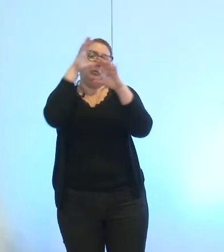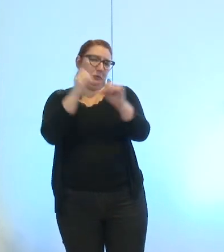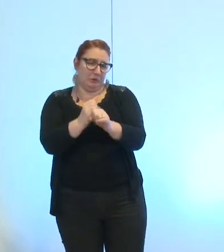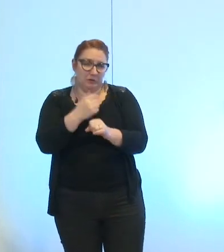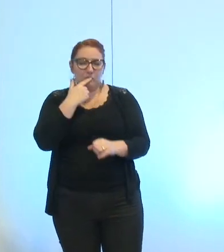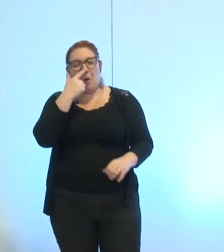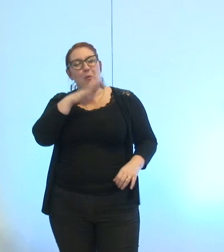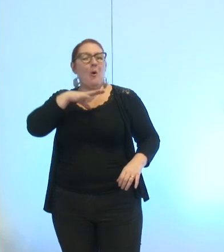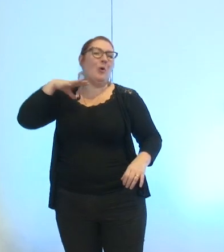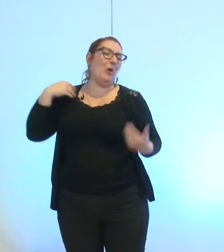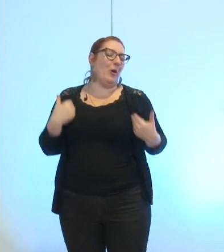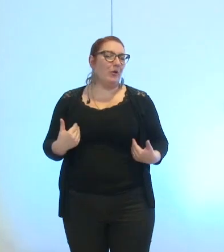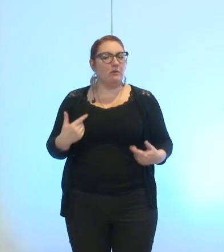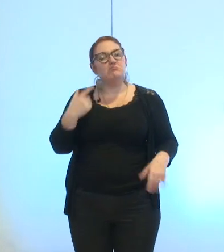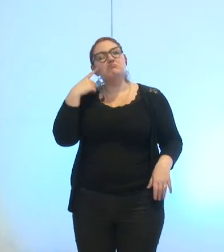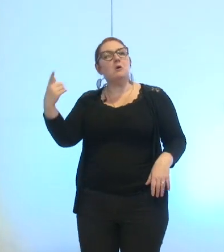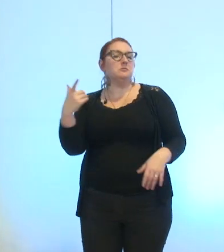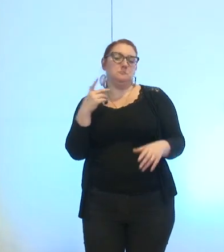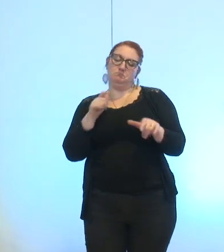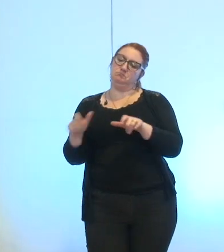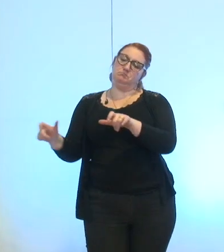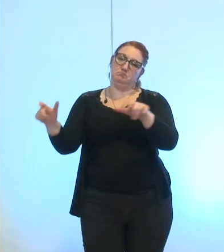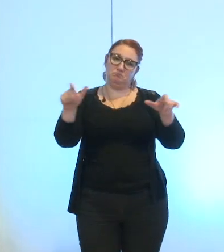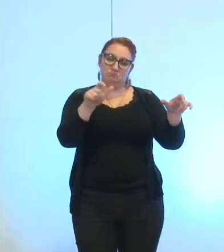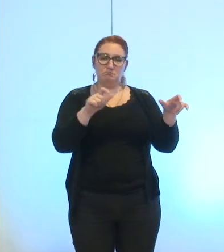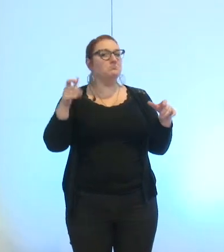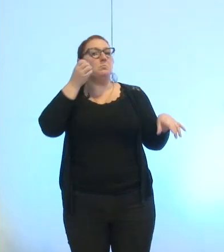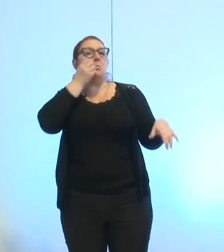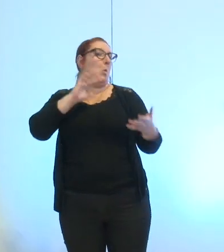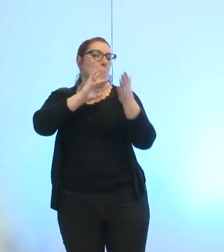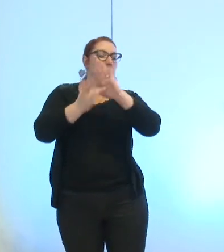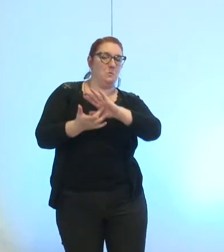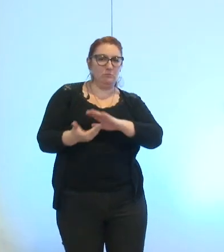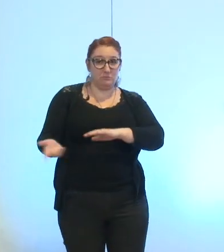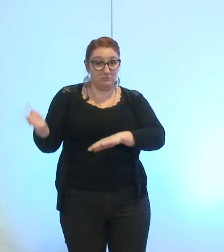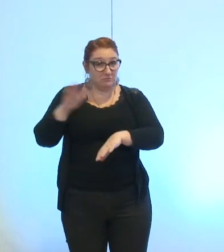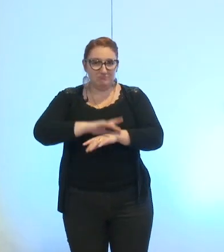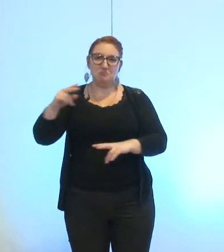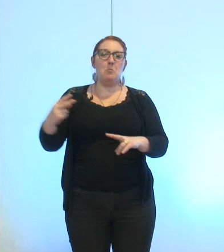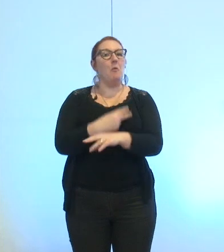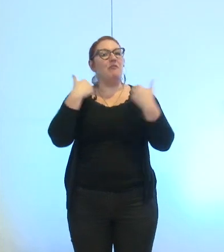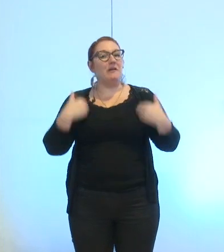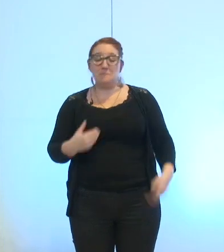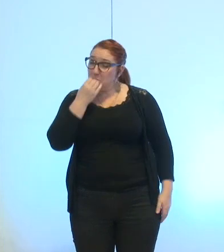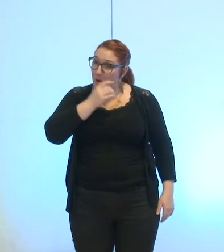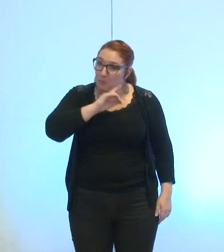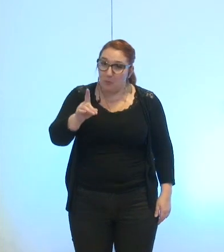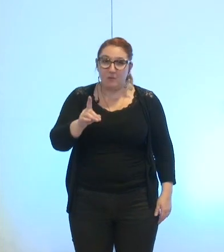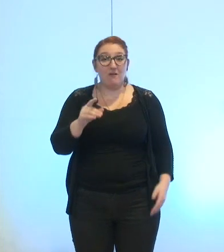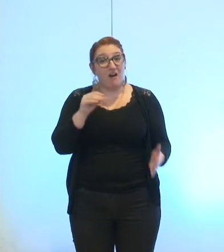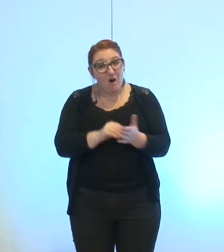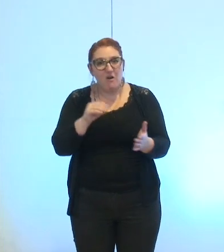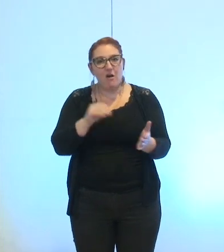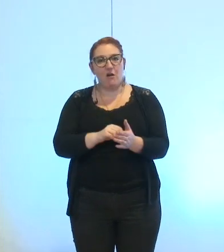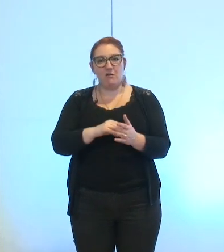d'orgueil av avoir fait le tour de la question et bien non nous étions nous étions mauvais nous étions pas bons nous étions encore